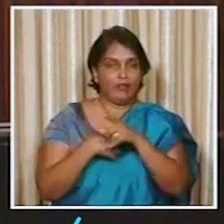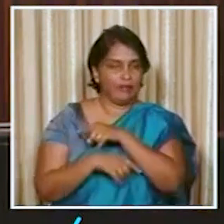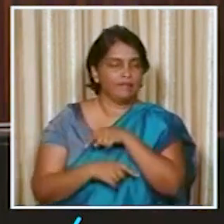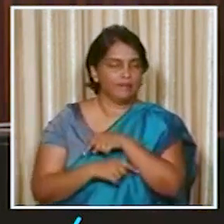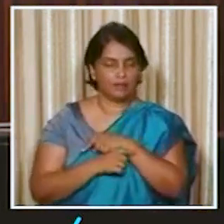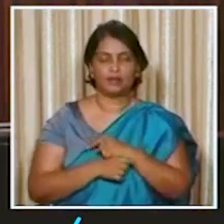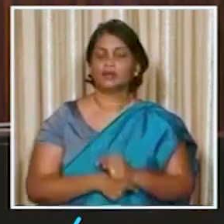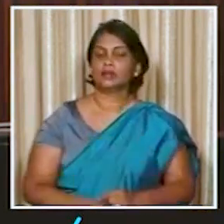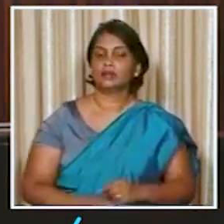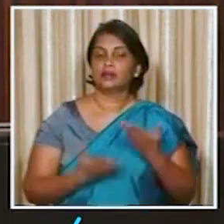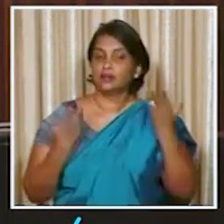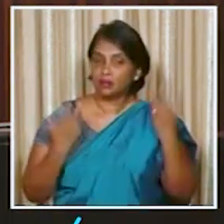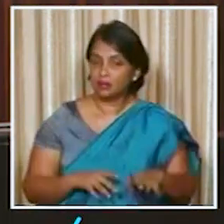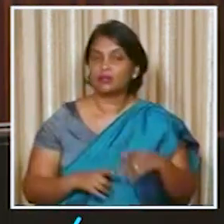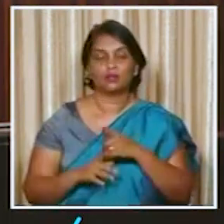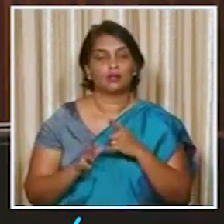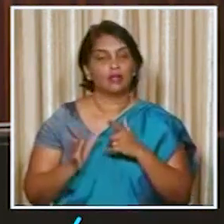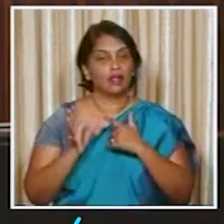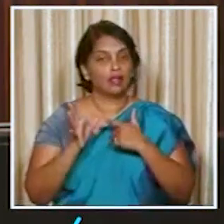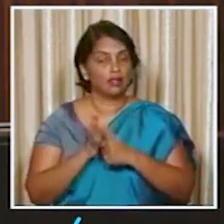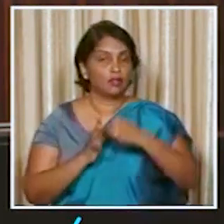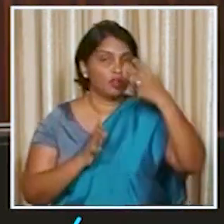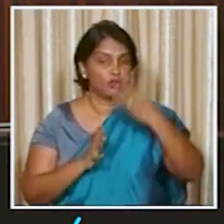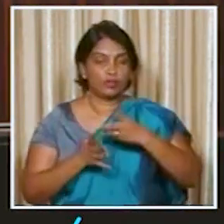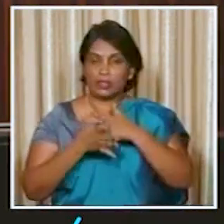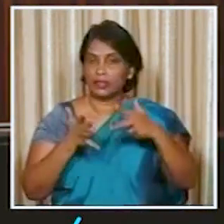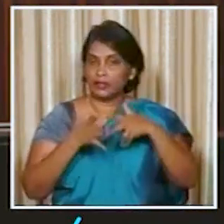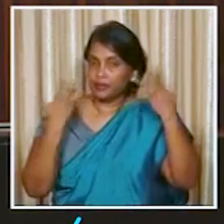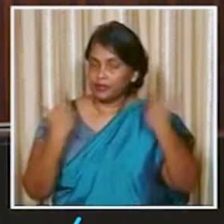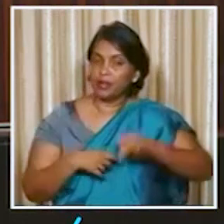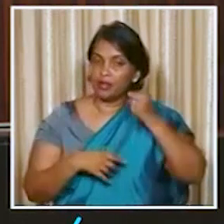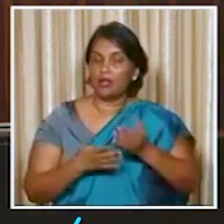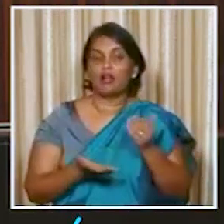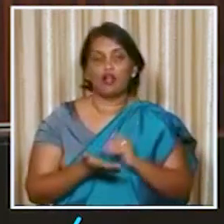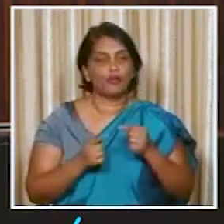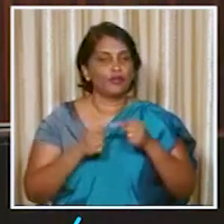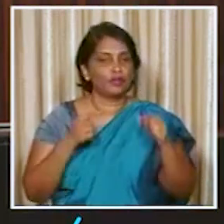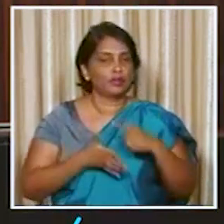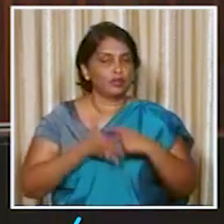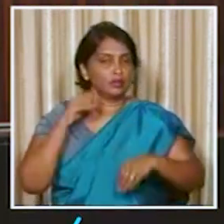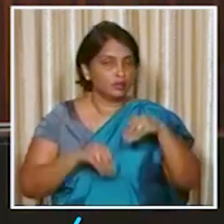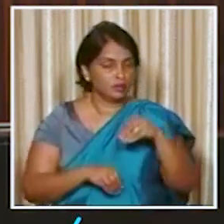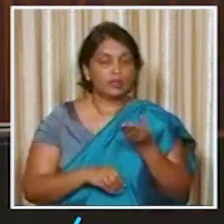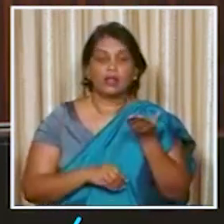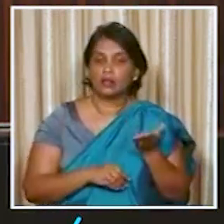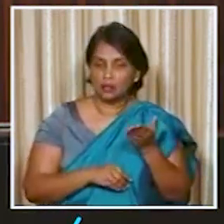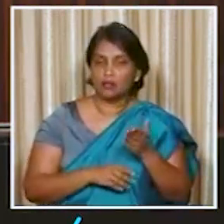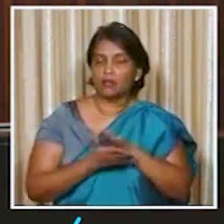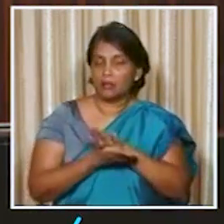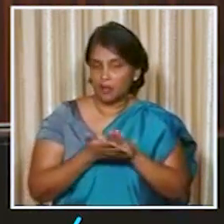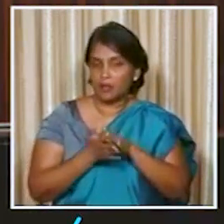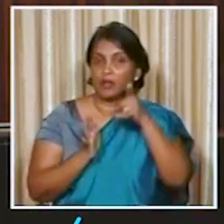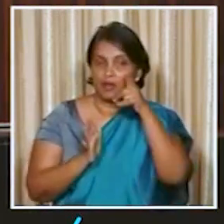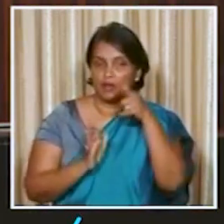ඇත අනතුරුව පනත තුන්වනවර කියා සම්මත කළ පසු නැවත විපක්ෂයේ විසින් ඡන්දයක් ඉල්ලූ ආකාරයත් පැහැදිලිව